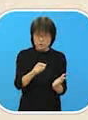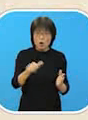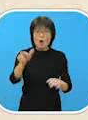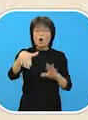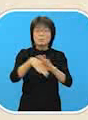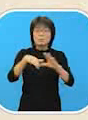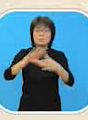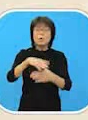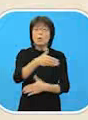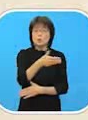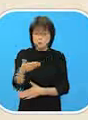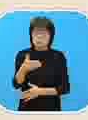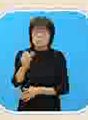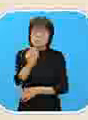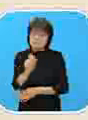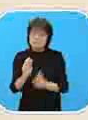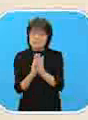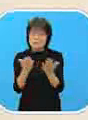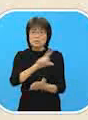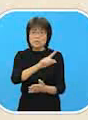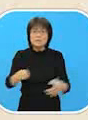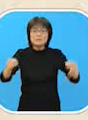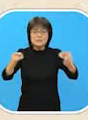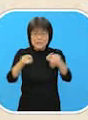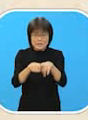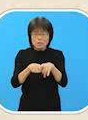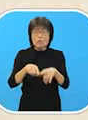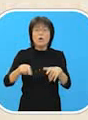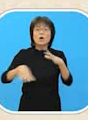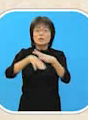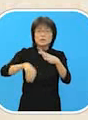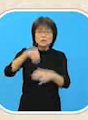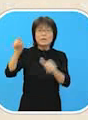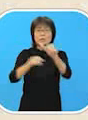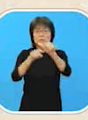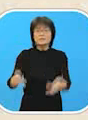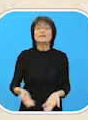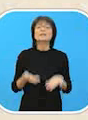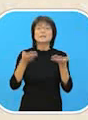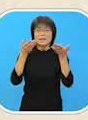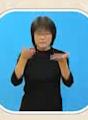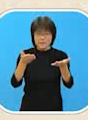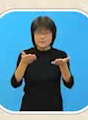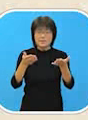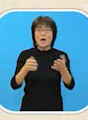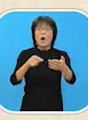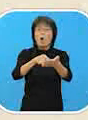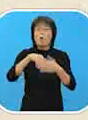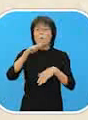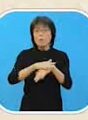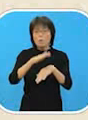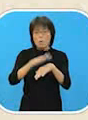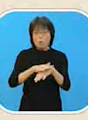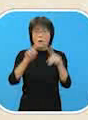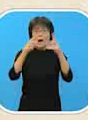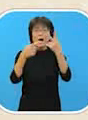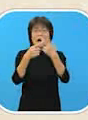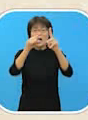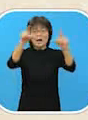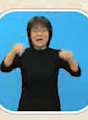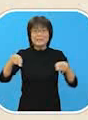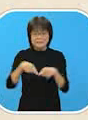選で5人に差し上げます。応募方法は、郵便はがきに住所、氏名、年齢、電話番号と番組へのご意見